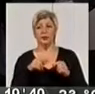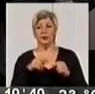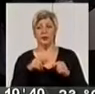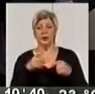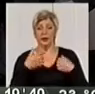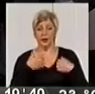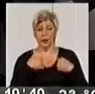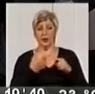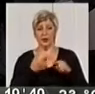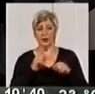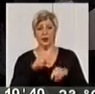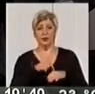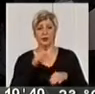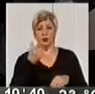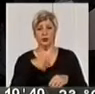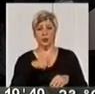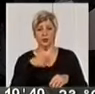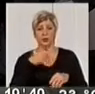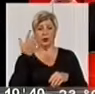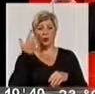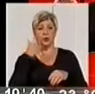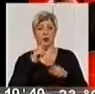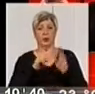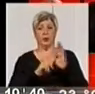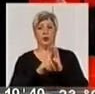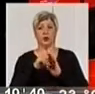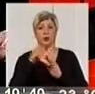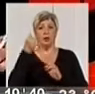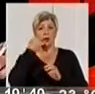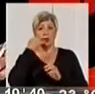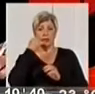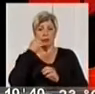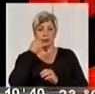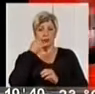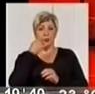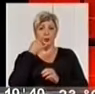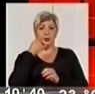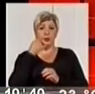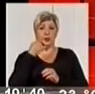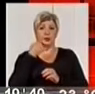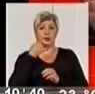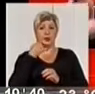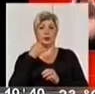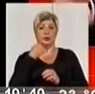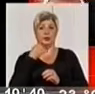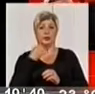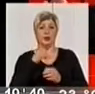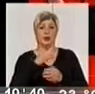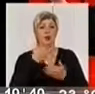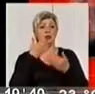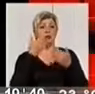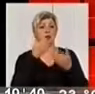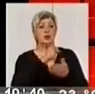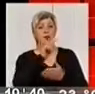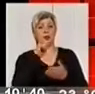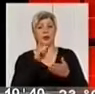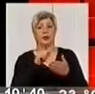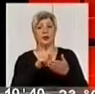обзвонювати, ми попросили когось із відомих там громадських активістів, впізнаваних, задати вам